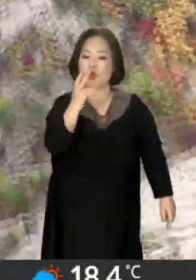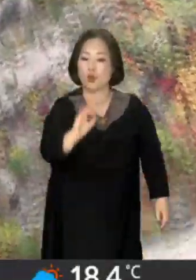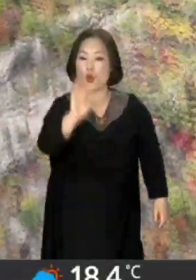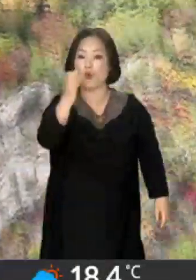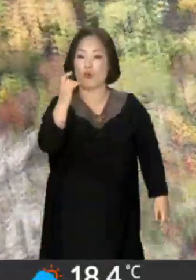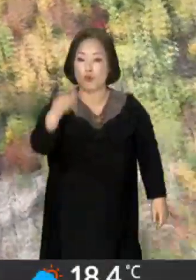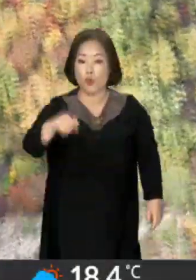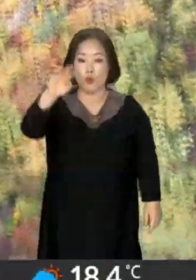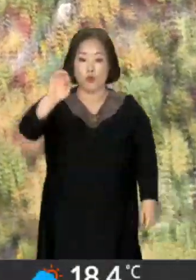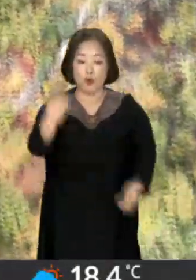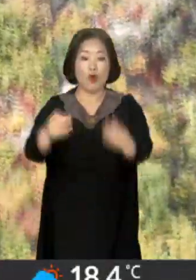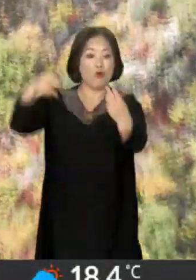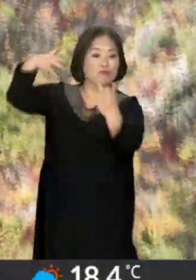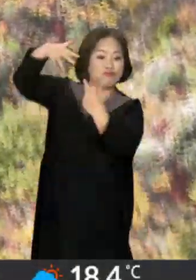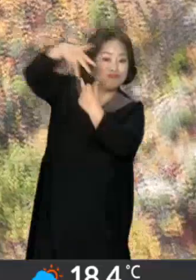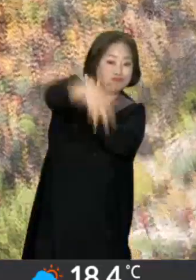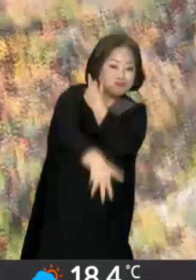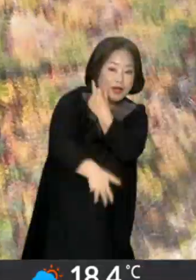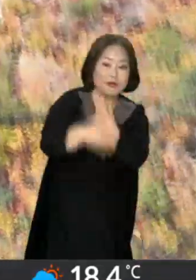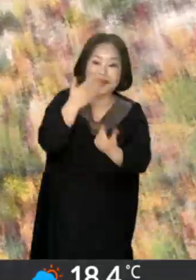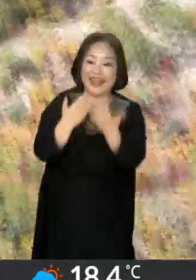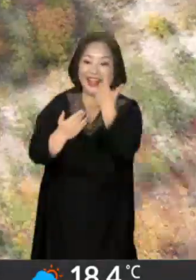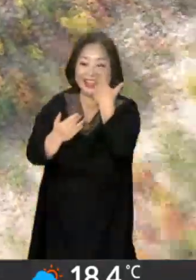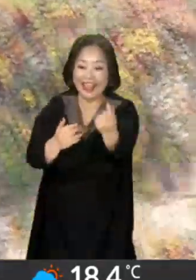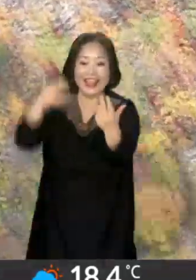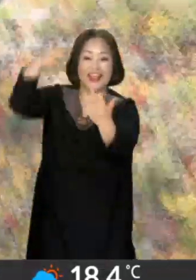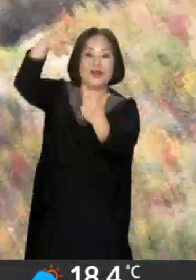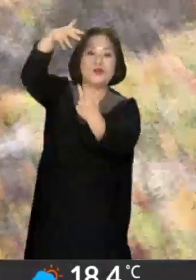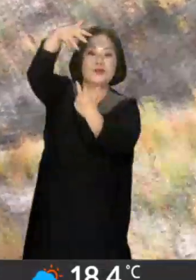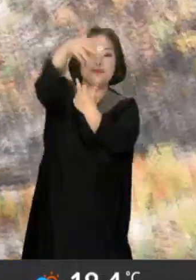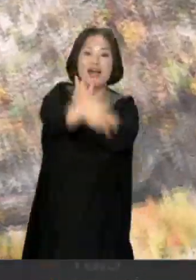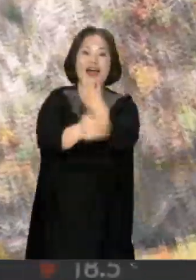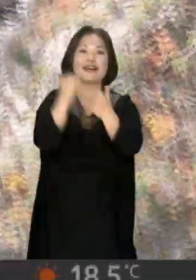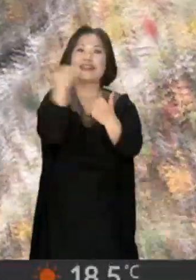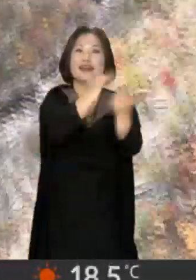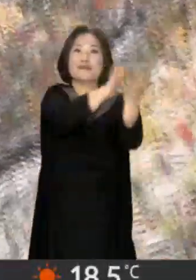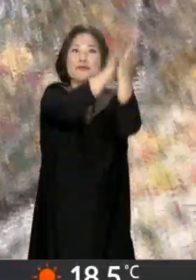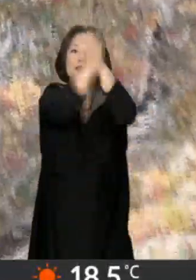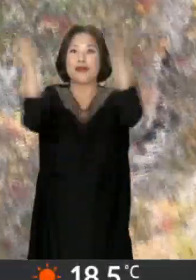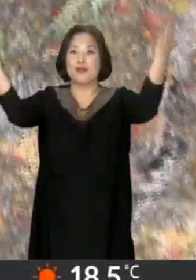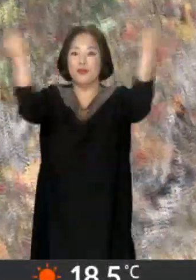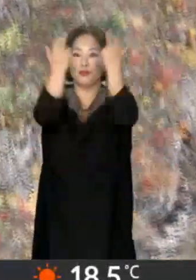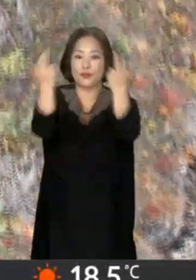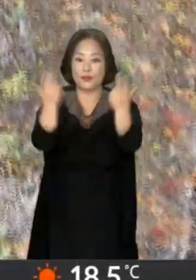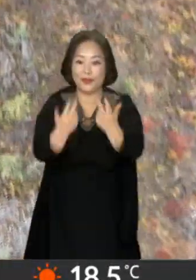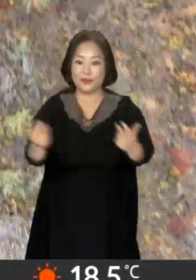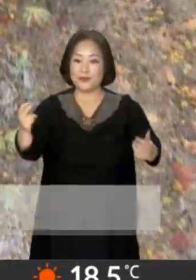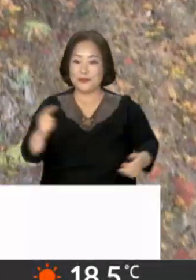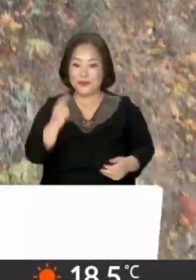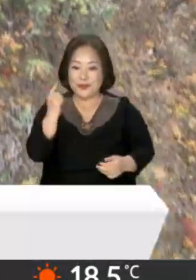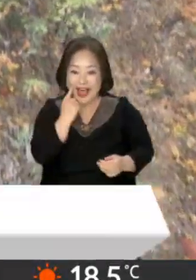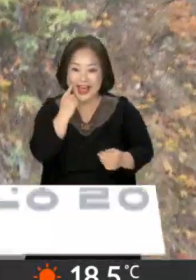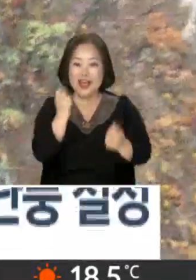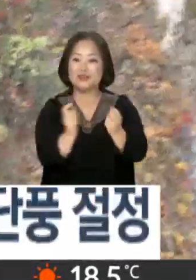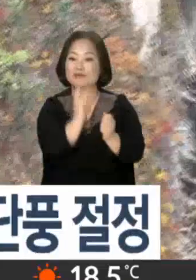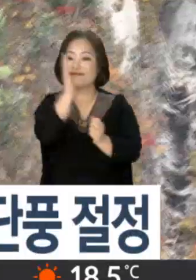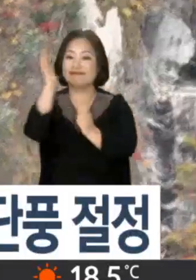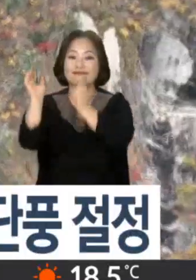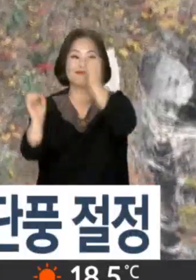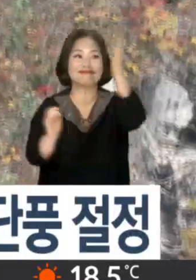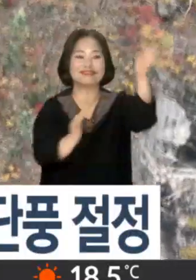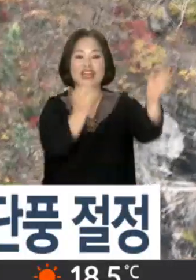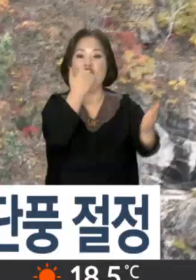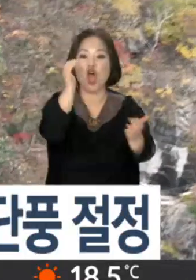흩뿌려 놓은 듯 오색으로 물든 계곡이 한 폭의 그림 같습니다. 구비구비마다 솟아오른